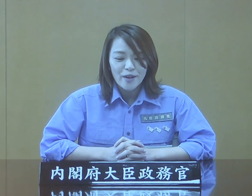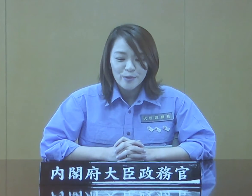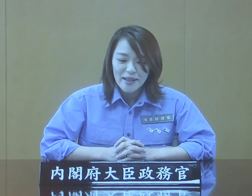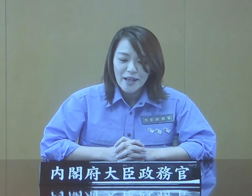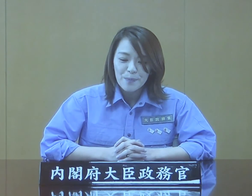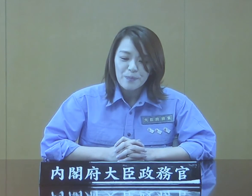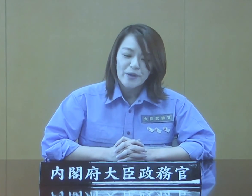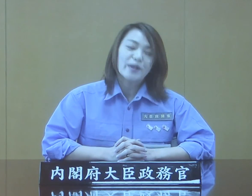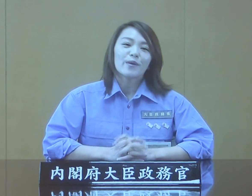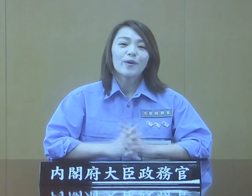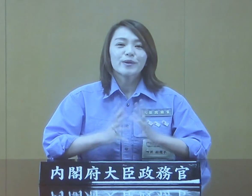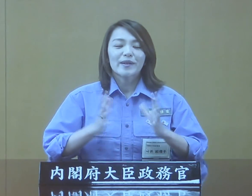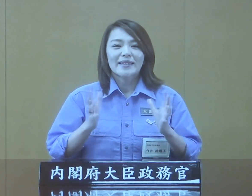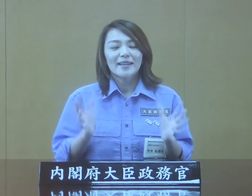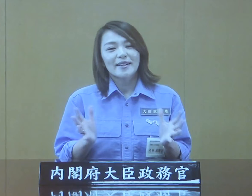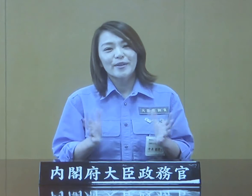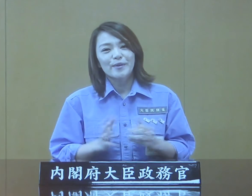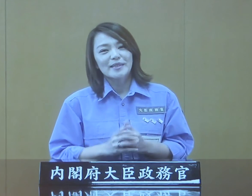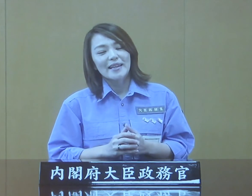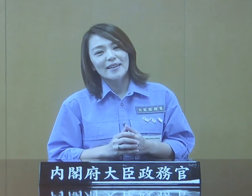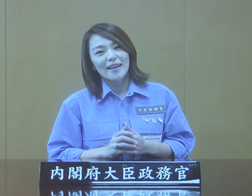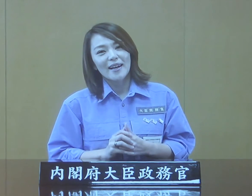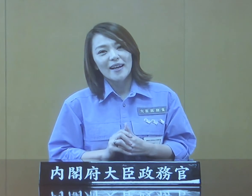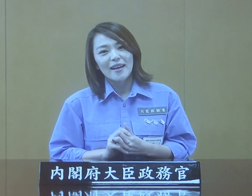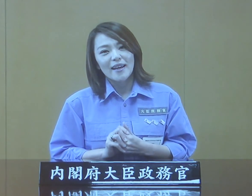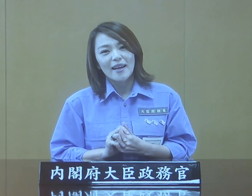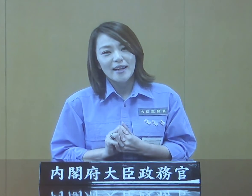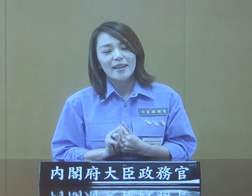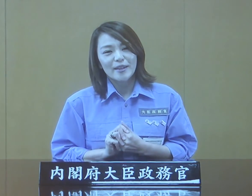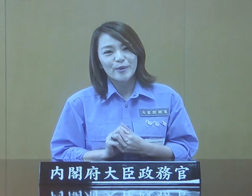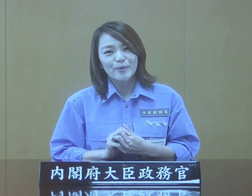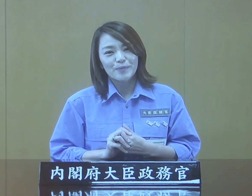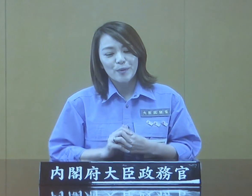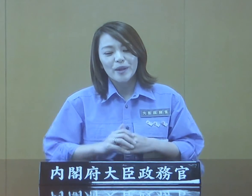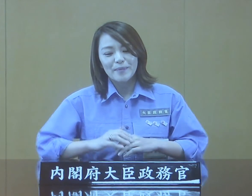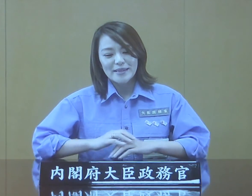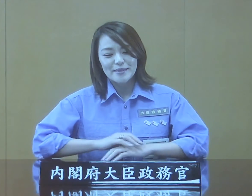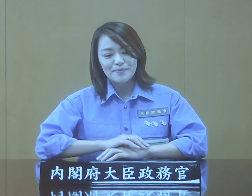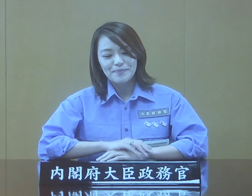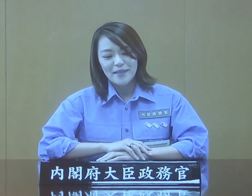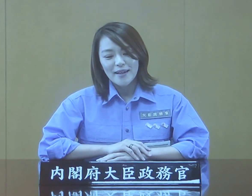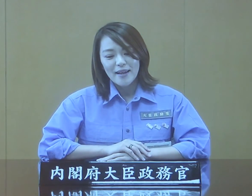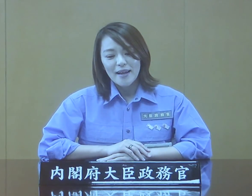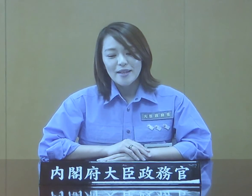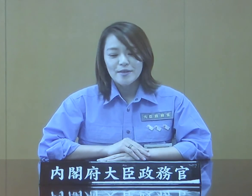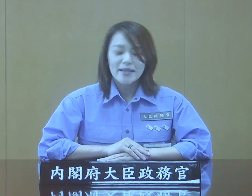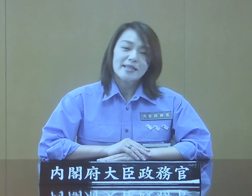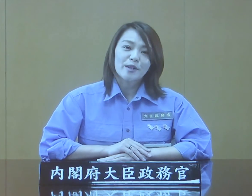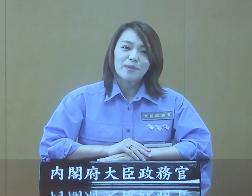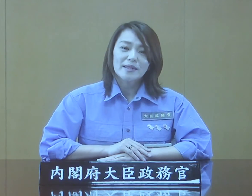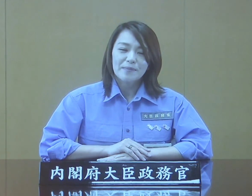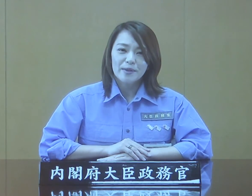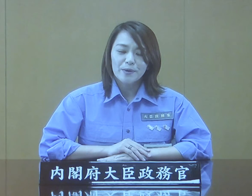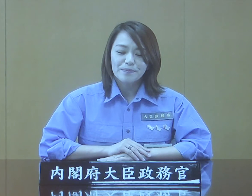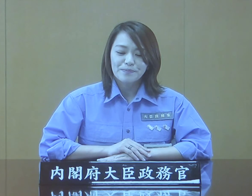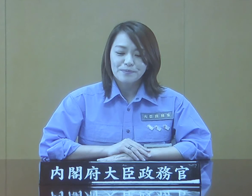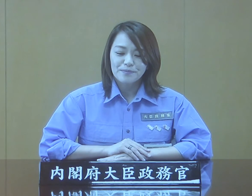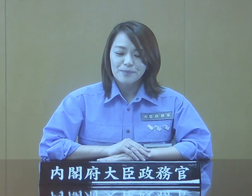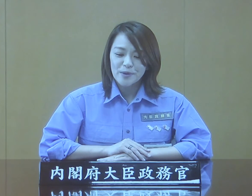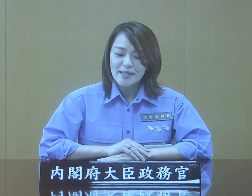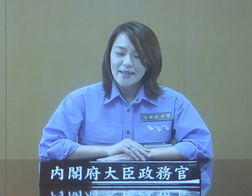が生まれ、より多くの方々の参加が得られたと思います。出展者の皆様